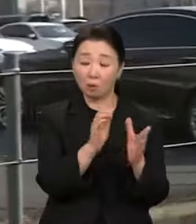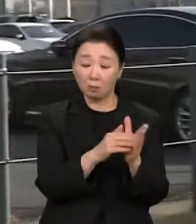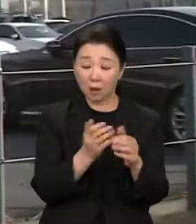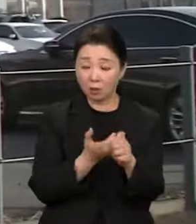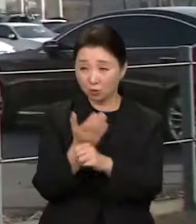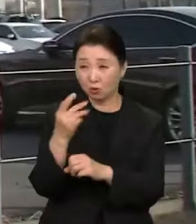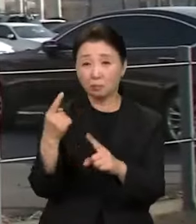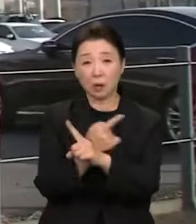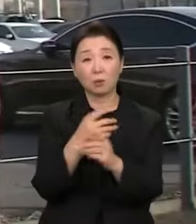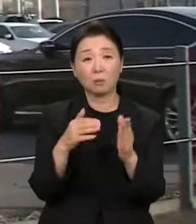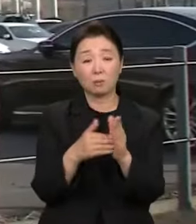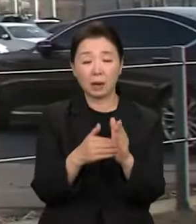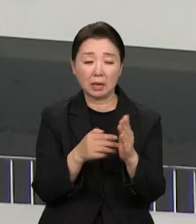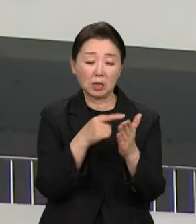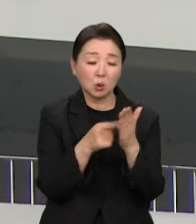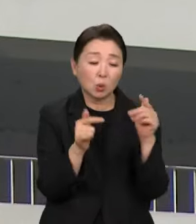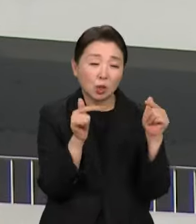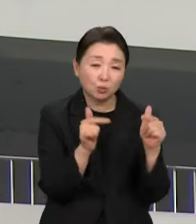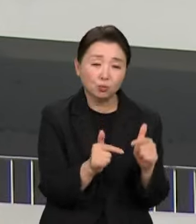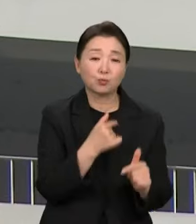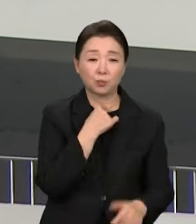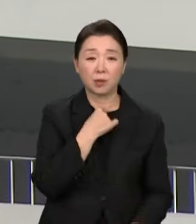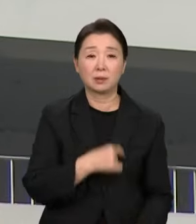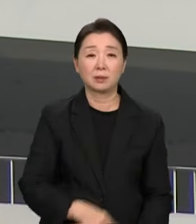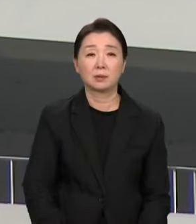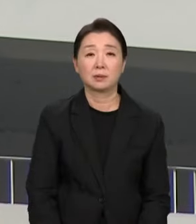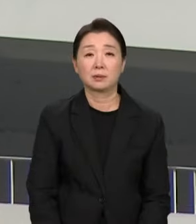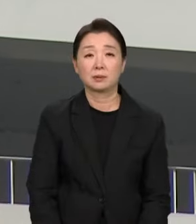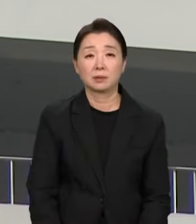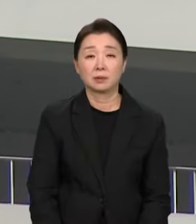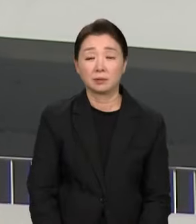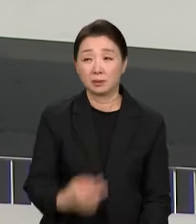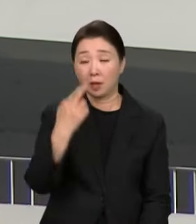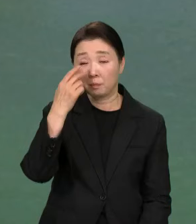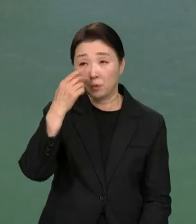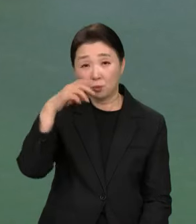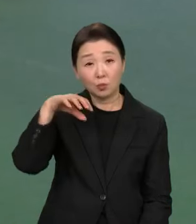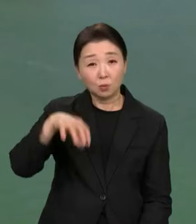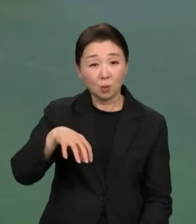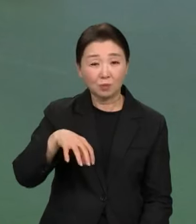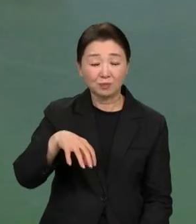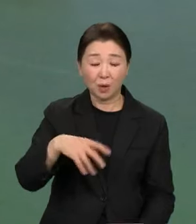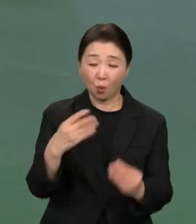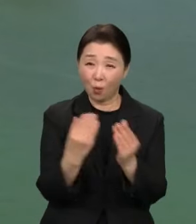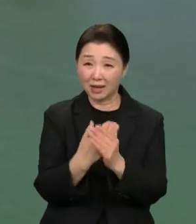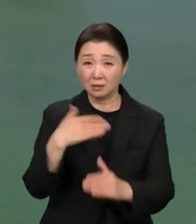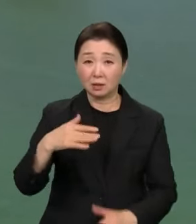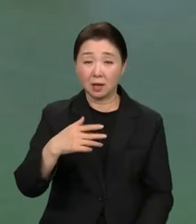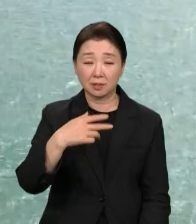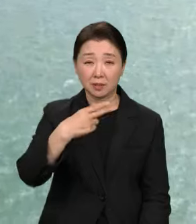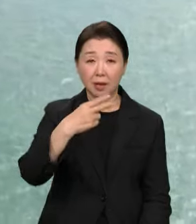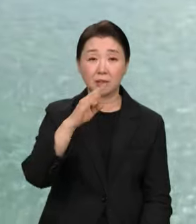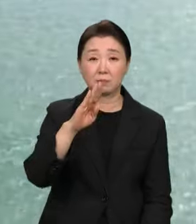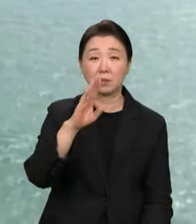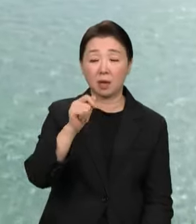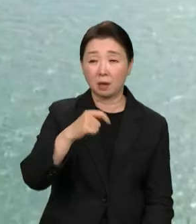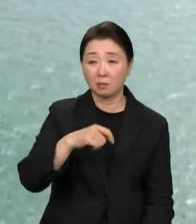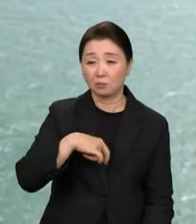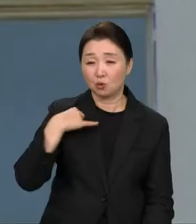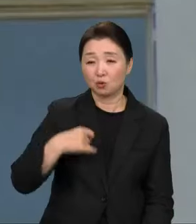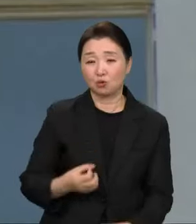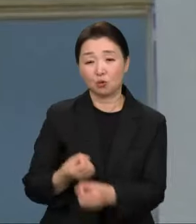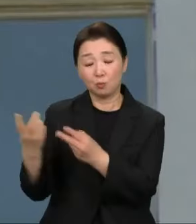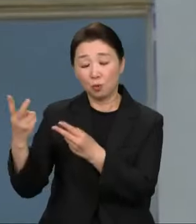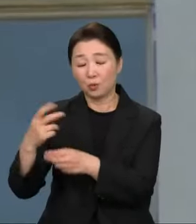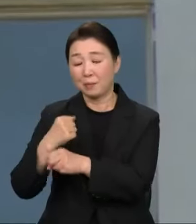바꿔 영향을 최소화할 수 있다는 입장입니다. 현재 미국은 미완성된 HBM을 중국에 보내 완제품으로 만드는 걸